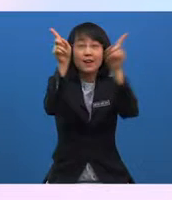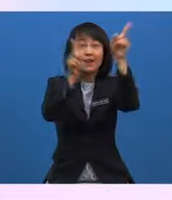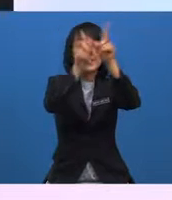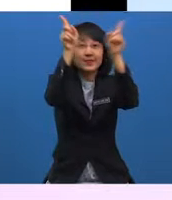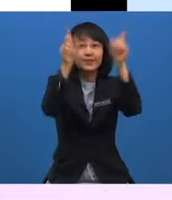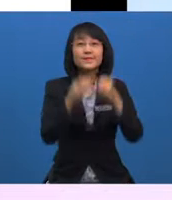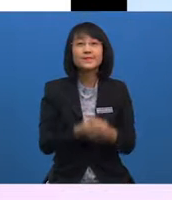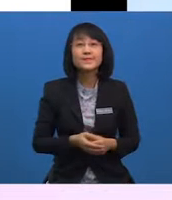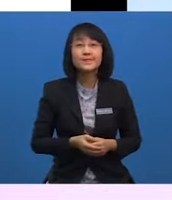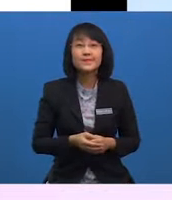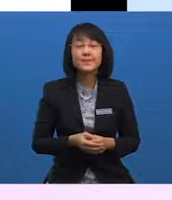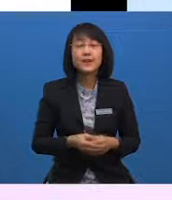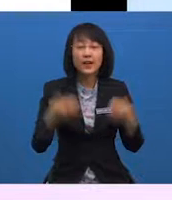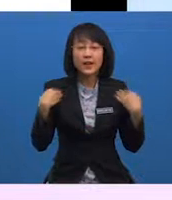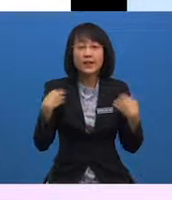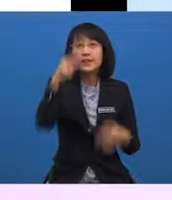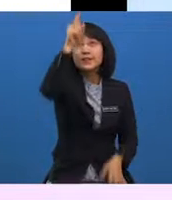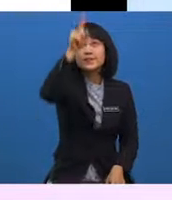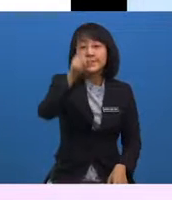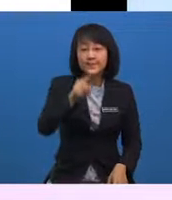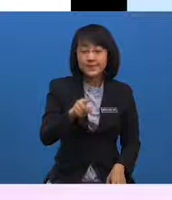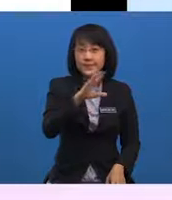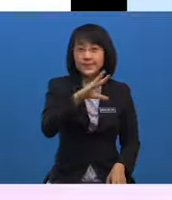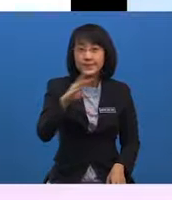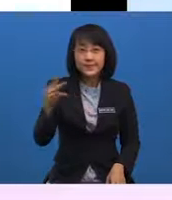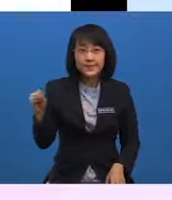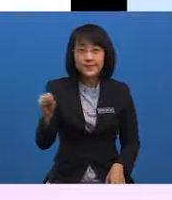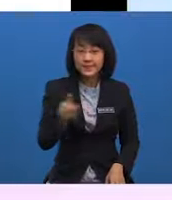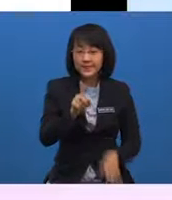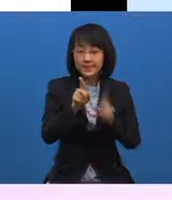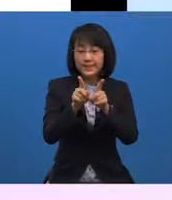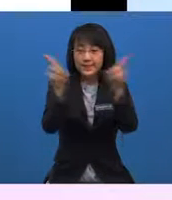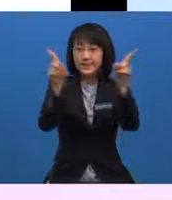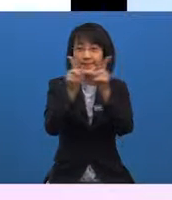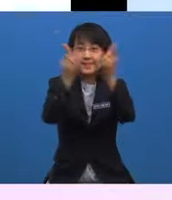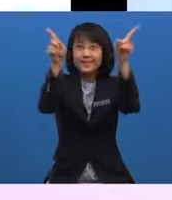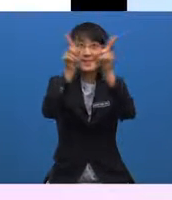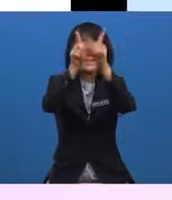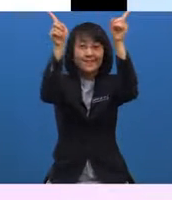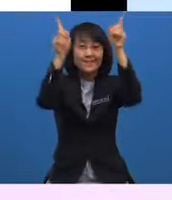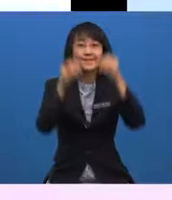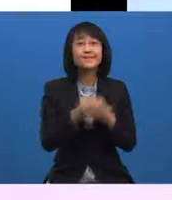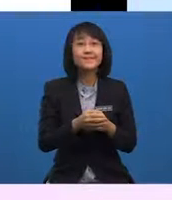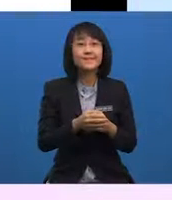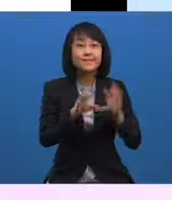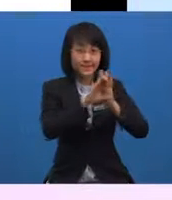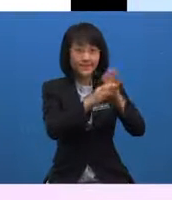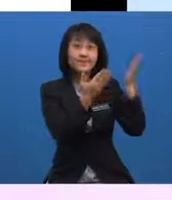rajah, garisan tengah dan urat-urat condong kiri kanan seperti